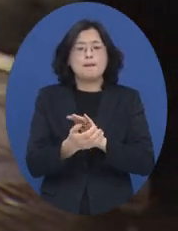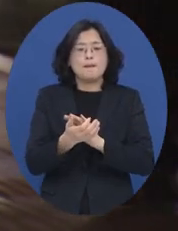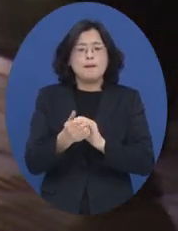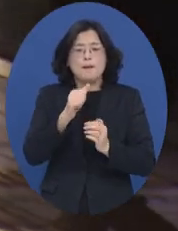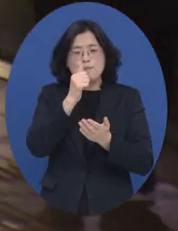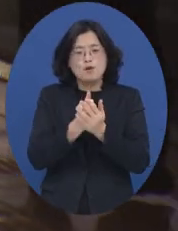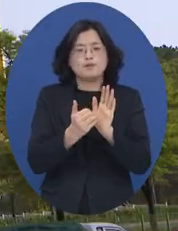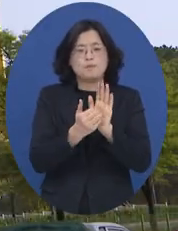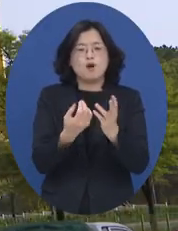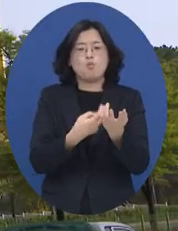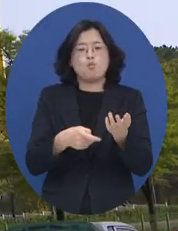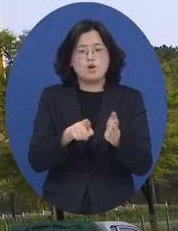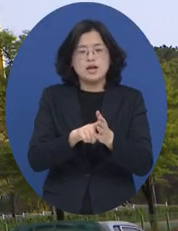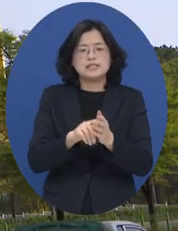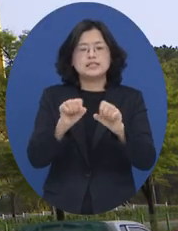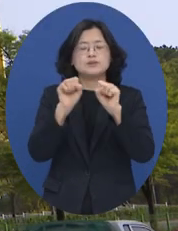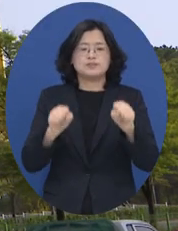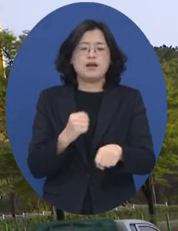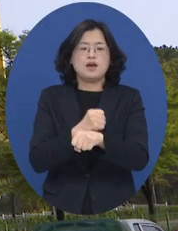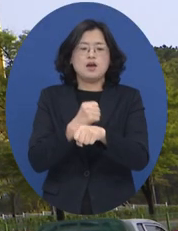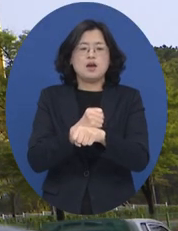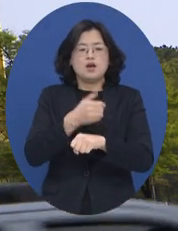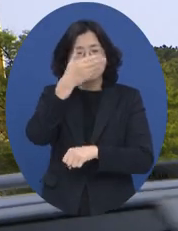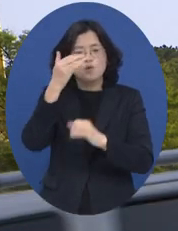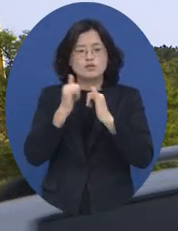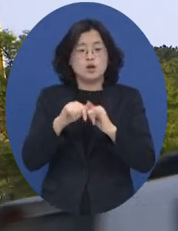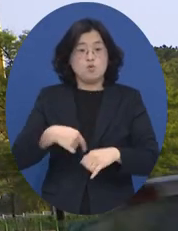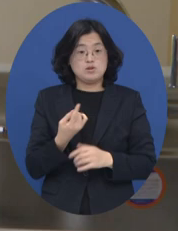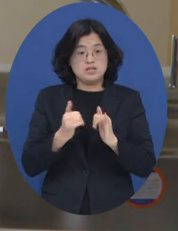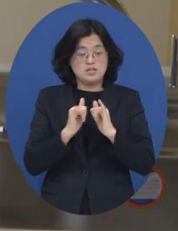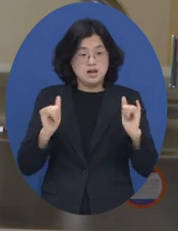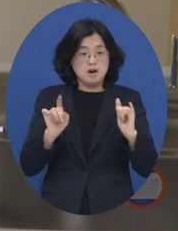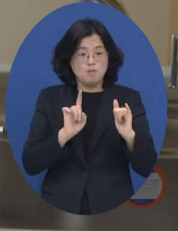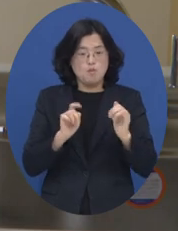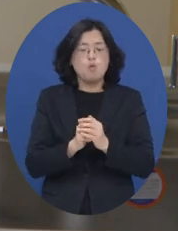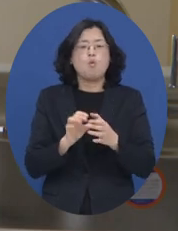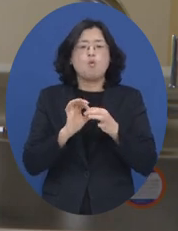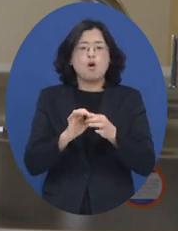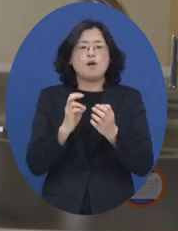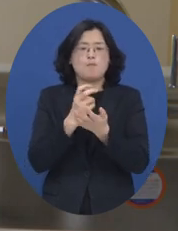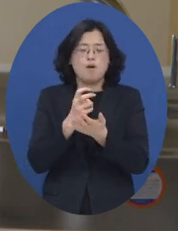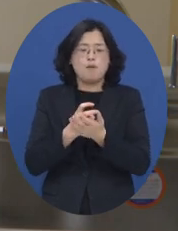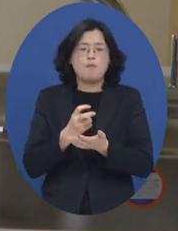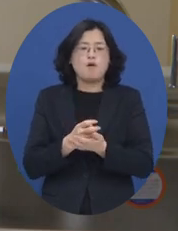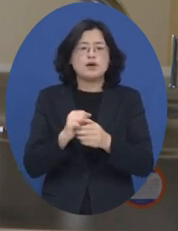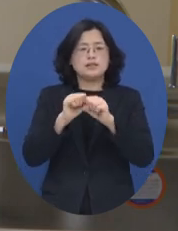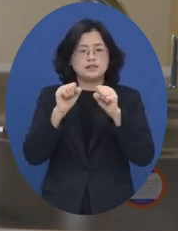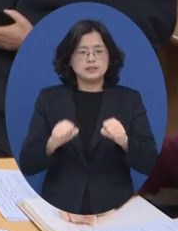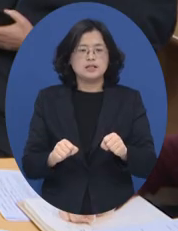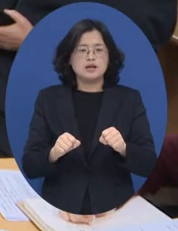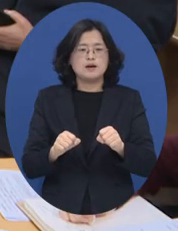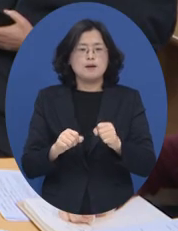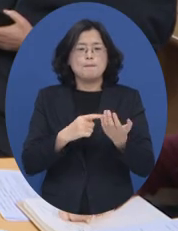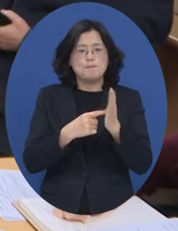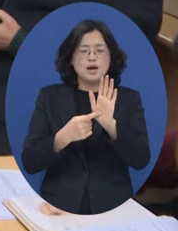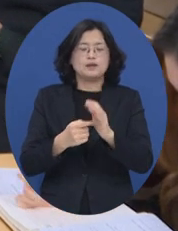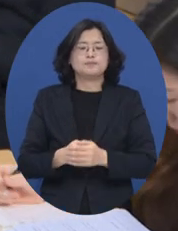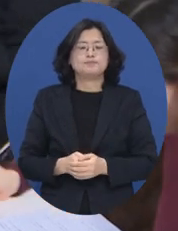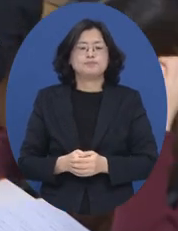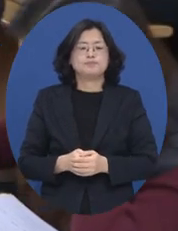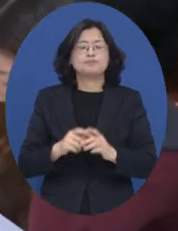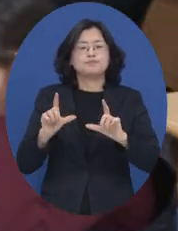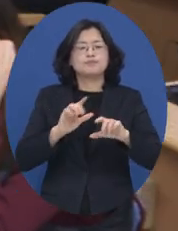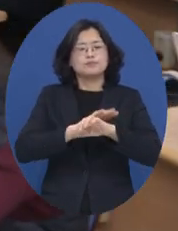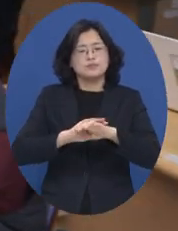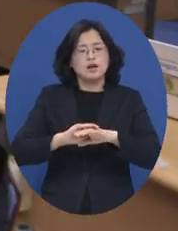청년 기숙사형 매입 임대주택과 청년 경기 행복주택 등 안정적인 주거 공간을 지원할 계획입니다. 삶을